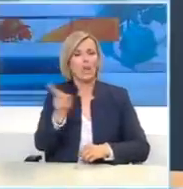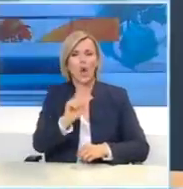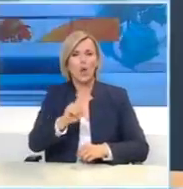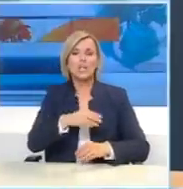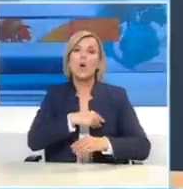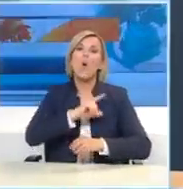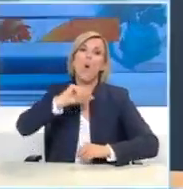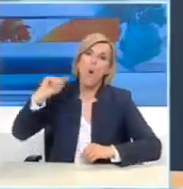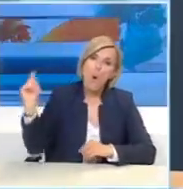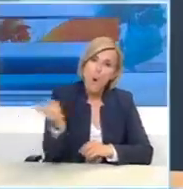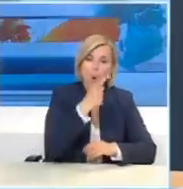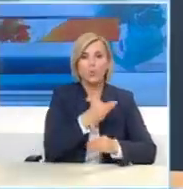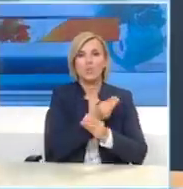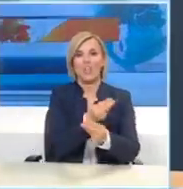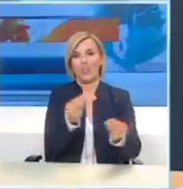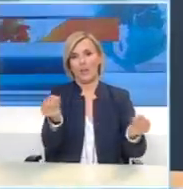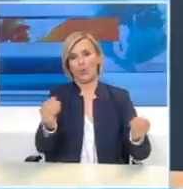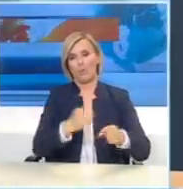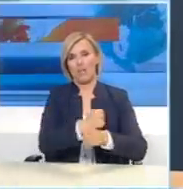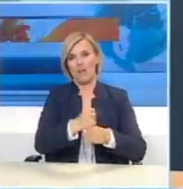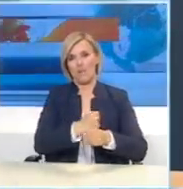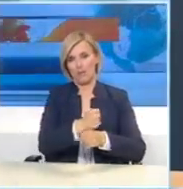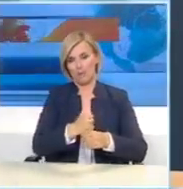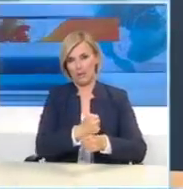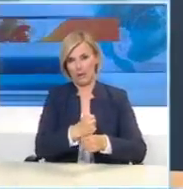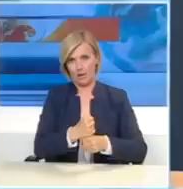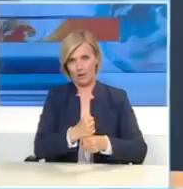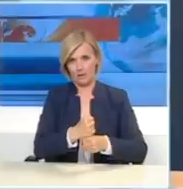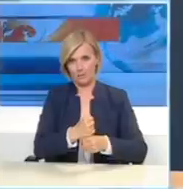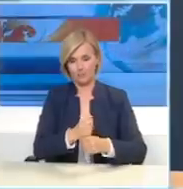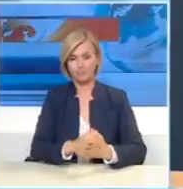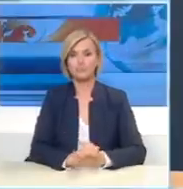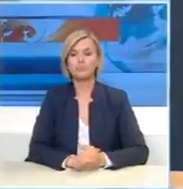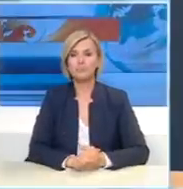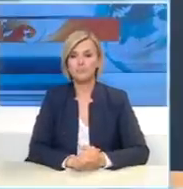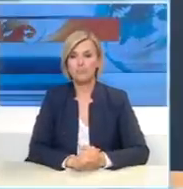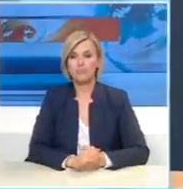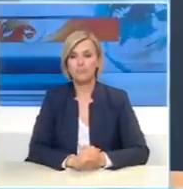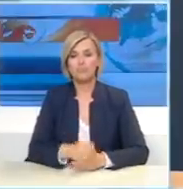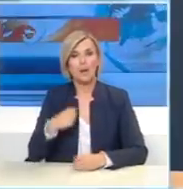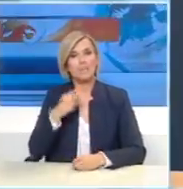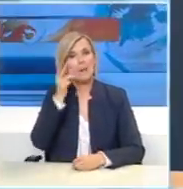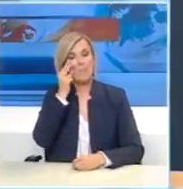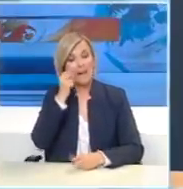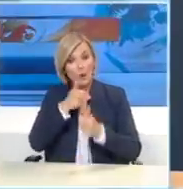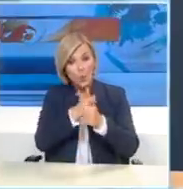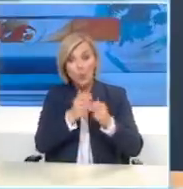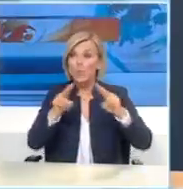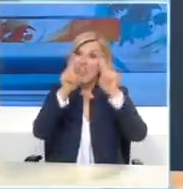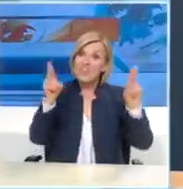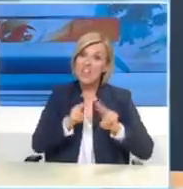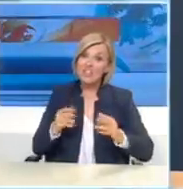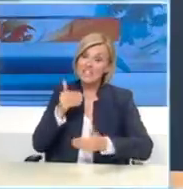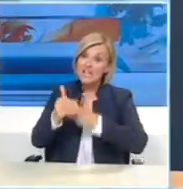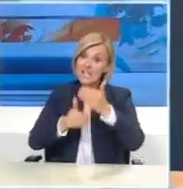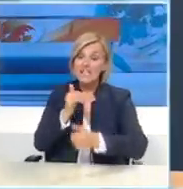φάση της επιδημίας, περιμένοντας περισσότερα δεδομένα και παρακολουθώντας διεθνείς εξελίξεις. Ακόμα δεν έχει ξεκαθαρίσει το